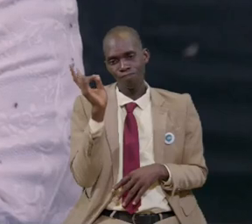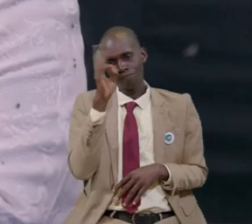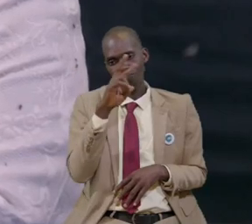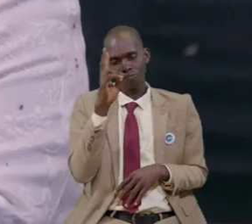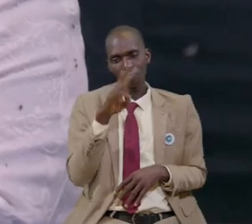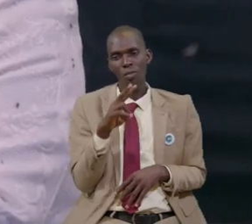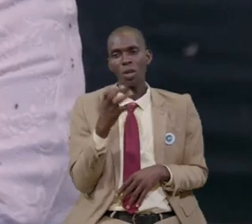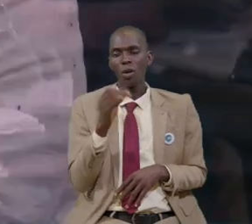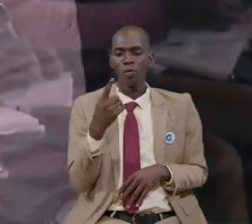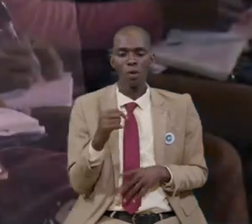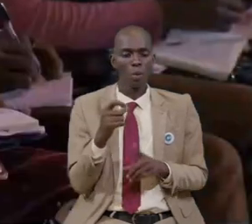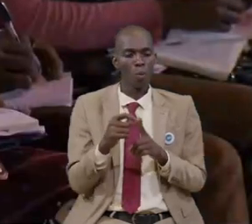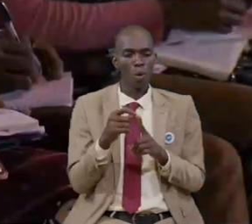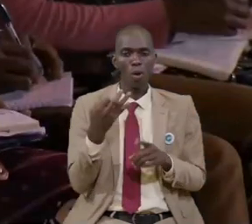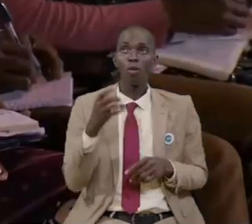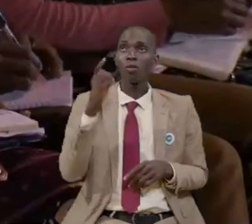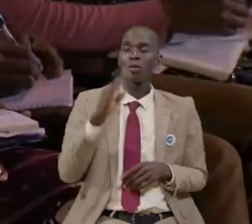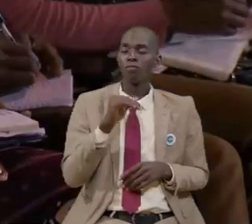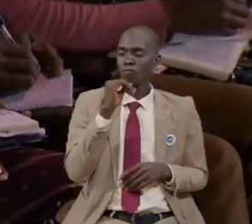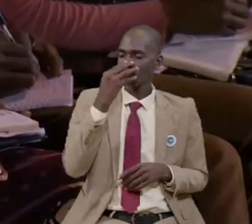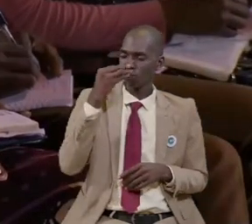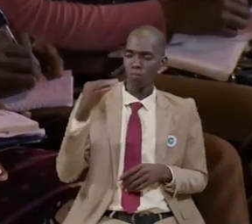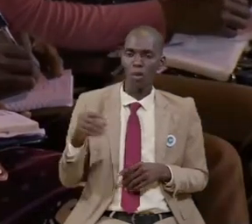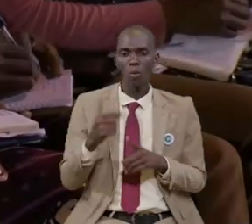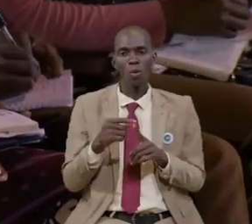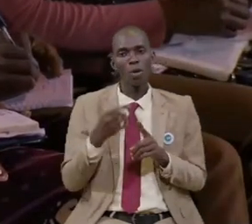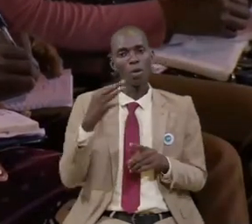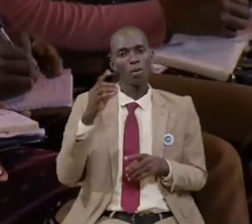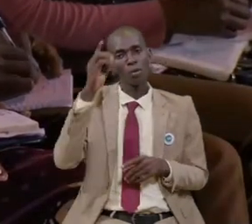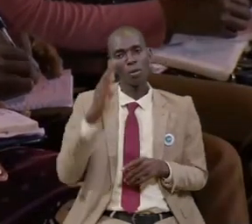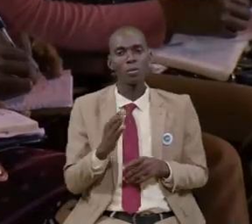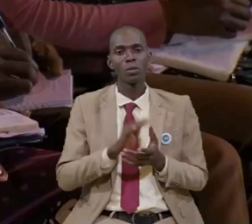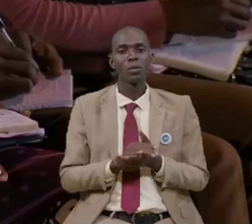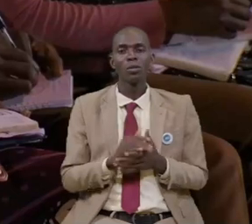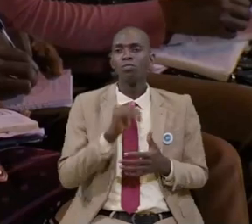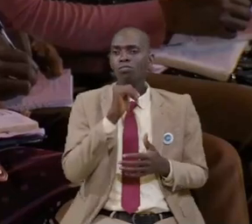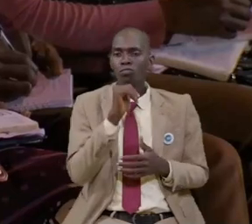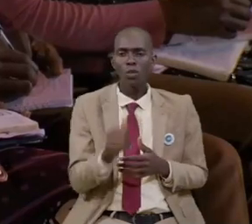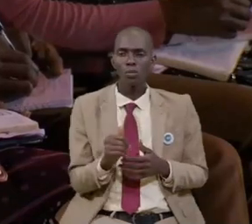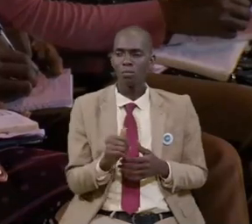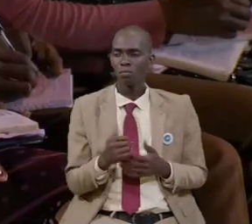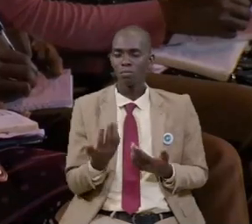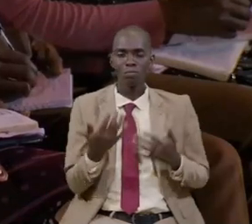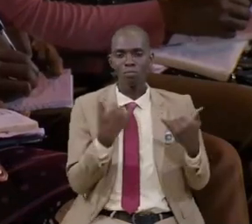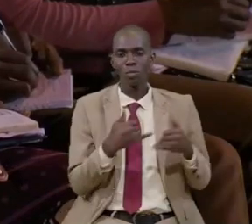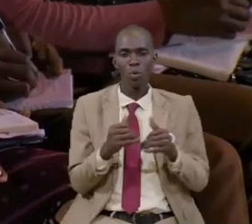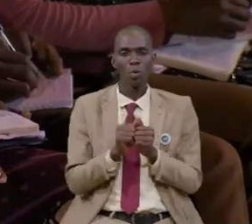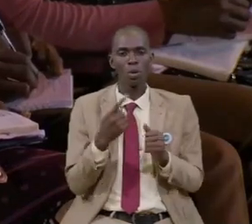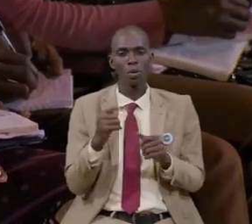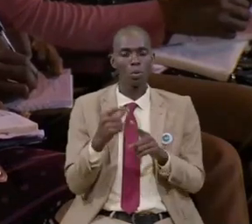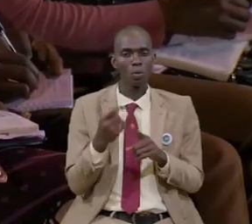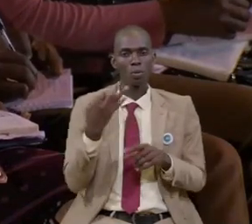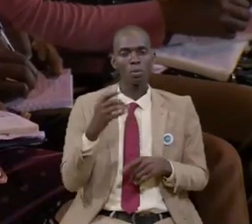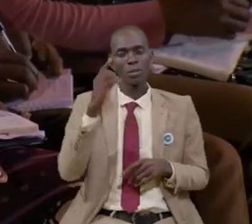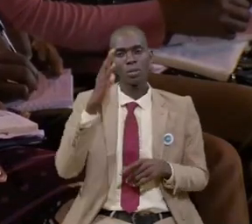la parole de Dieu. Envers la parole de Dieu, vous n'êtes pas négligent vis-à-vis des commandements du Seigneur, du salut